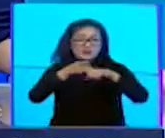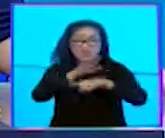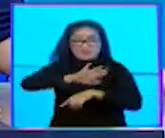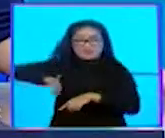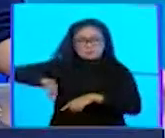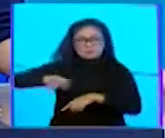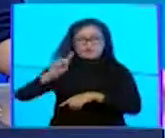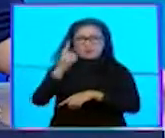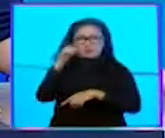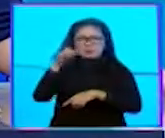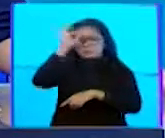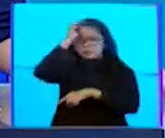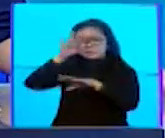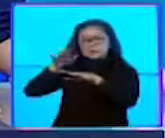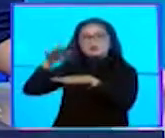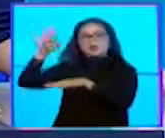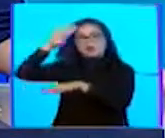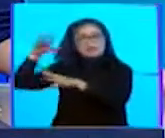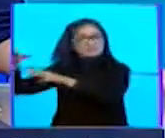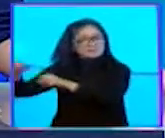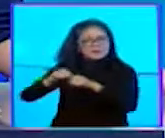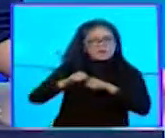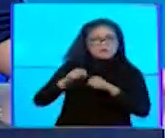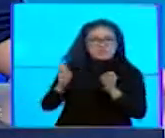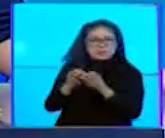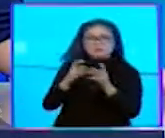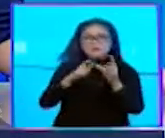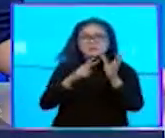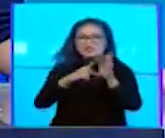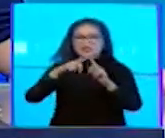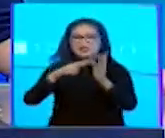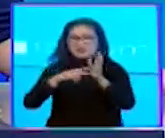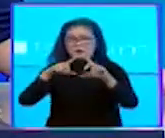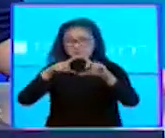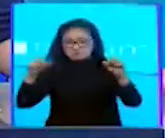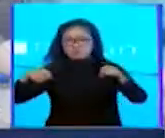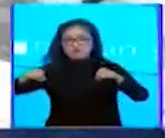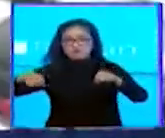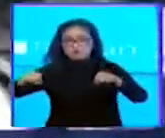setelah polisi mengamankan seorang pria dan menemukan puluhan STNK motor.